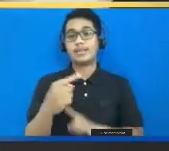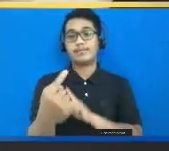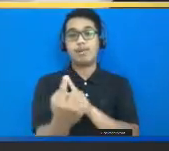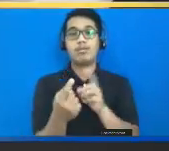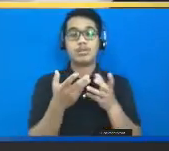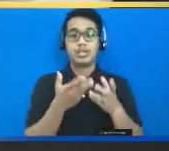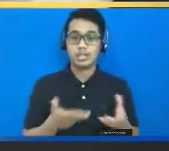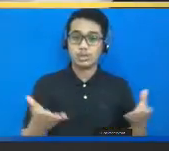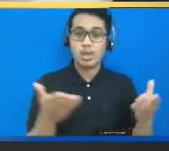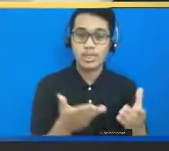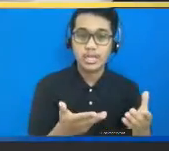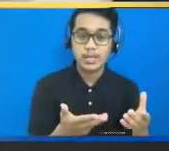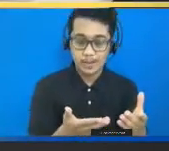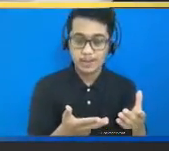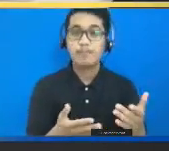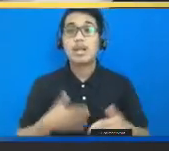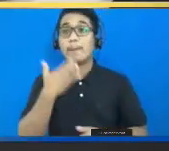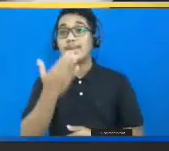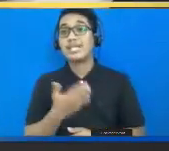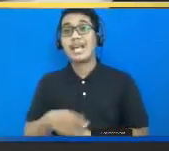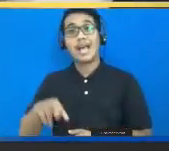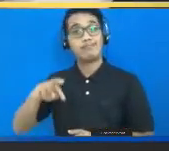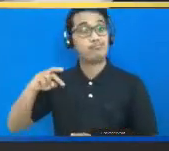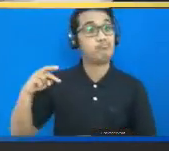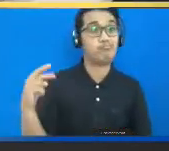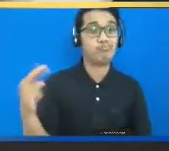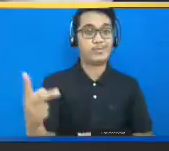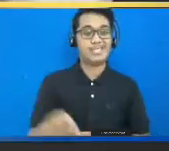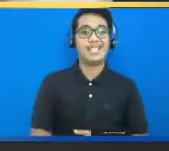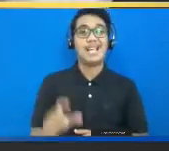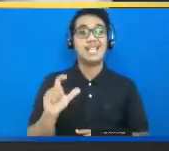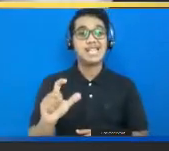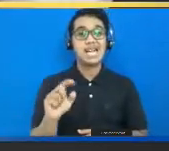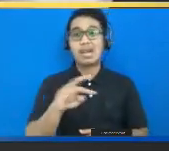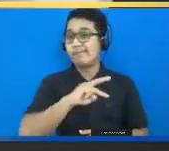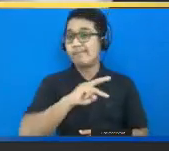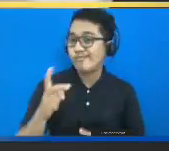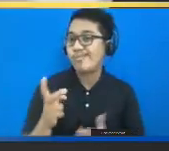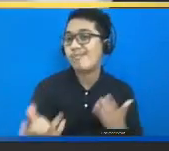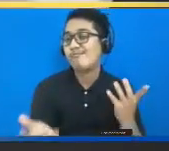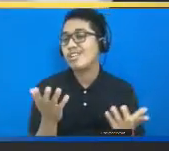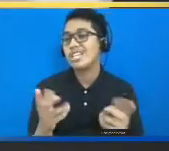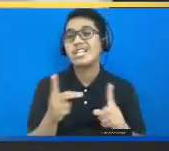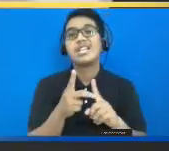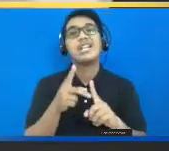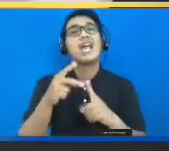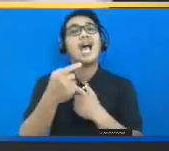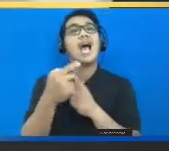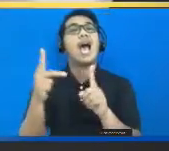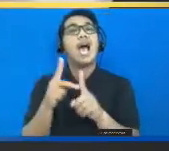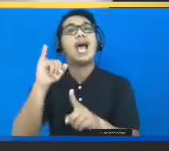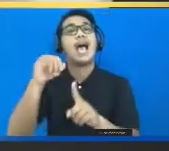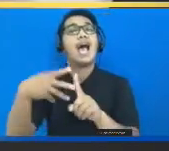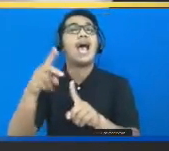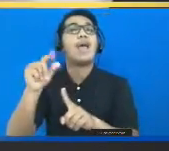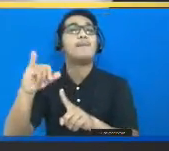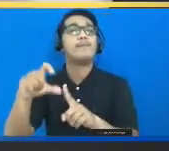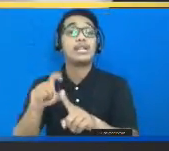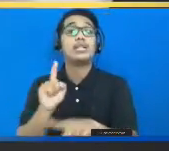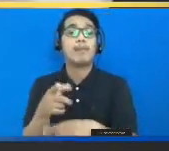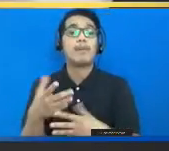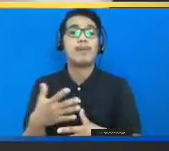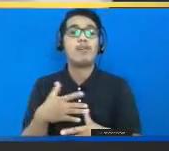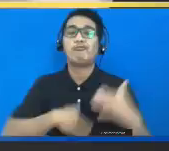situasi dimana Bieber itu berubah jadi polanya ke depan itu mungkin akan Hybrid nggak mungkin sepenuhnya online